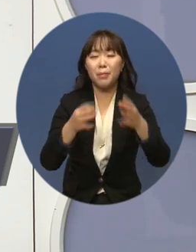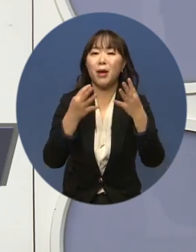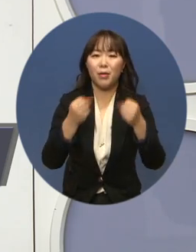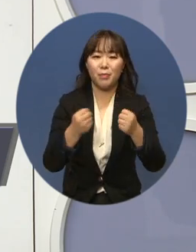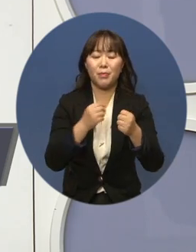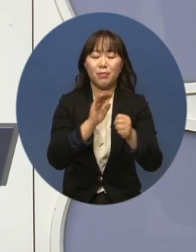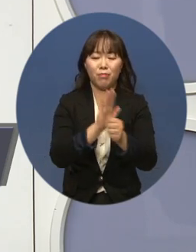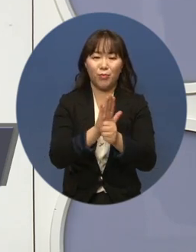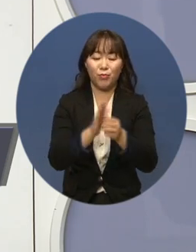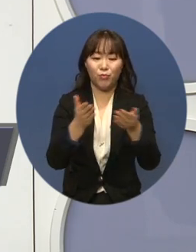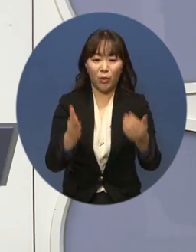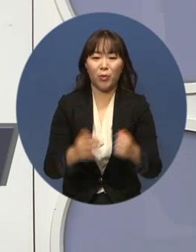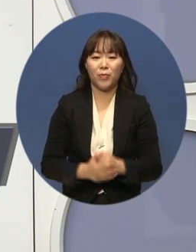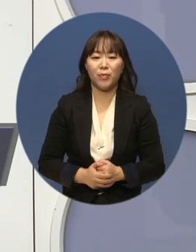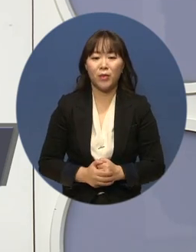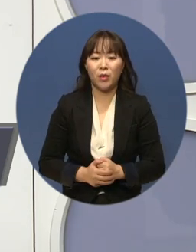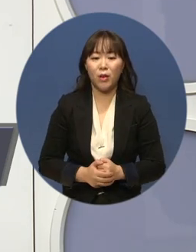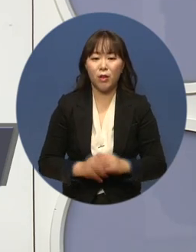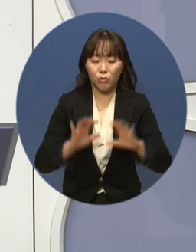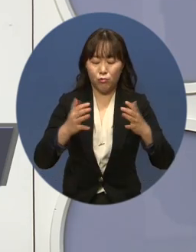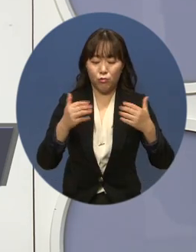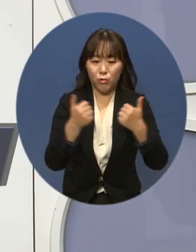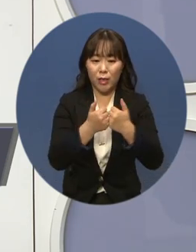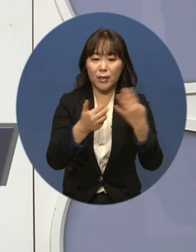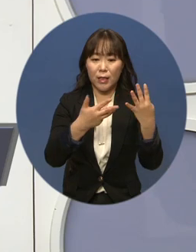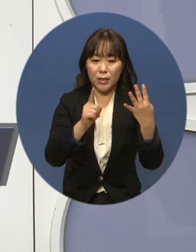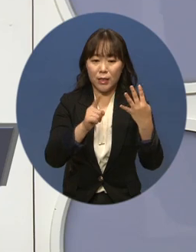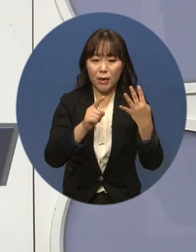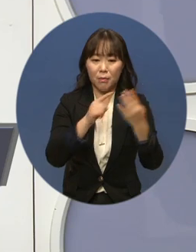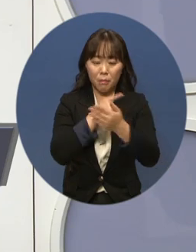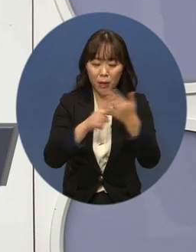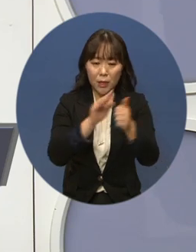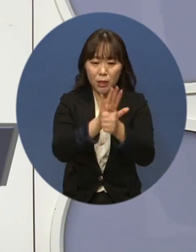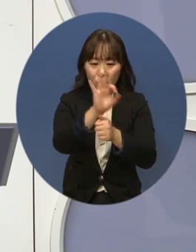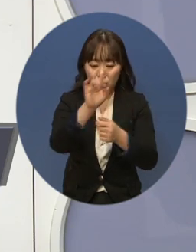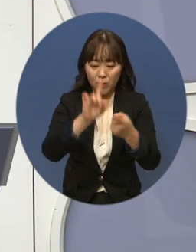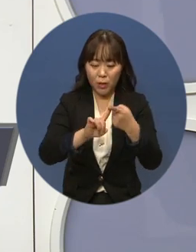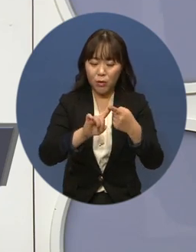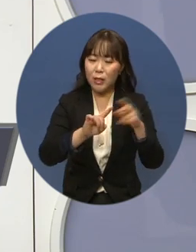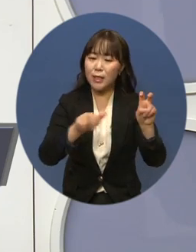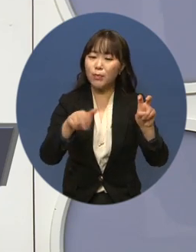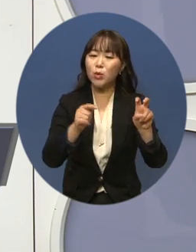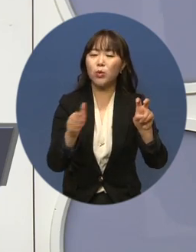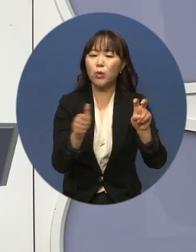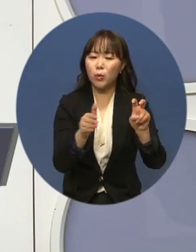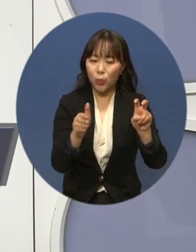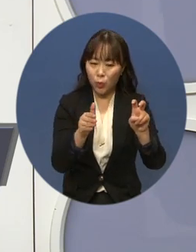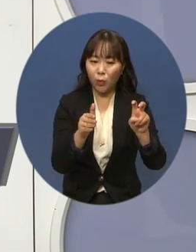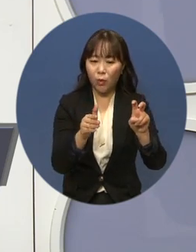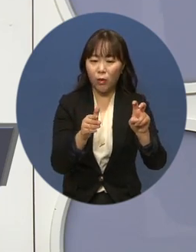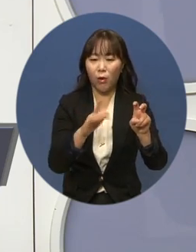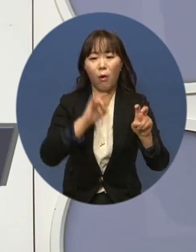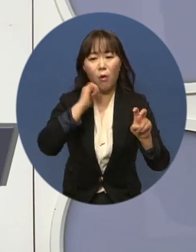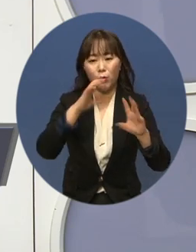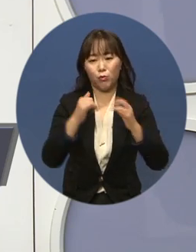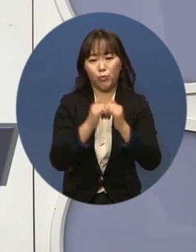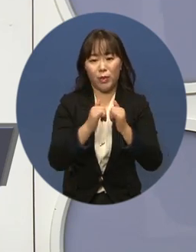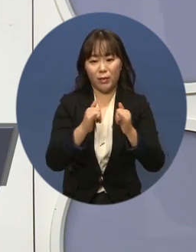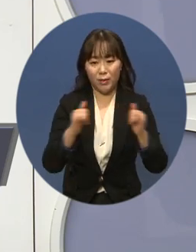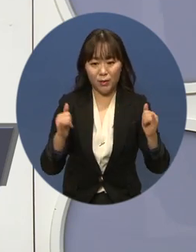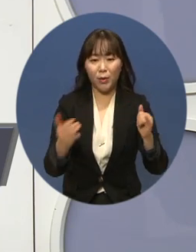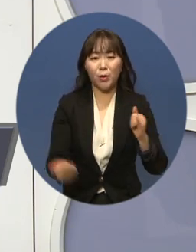했고 지금 국회 4차 재난지원금 한 20조 규모로 네. 지금 또 어려운